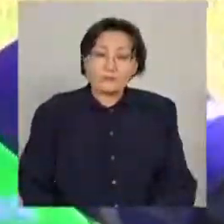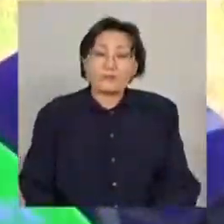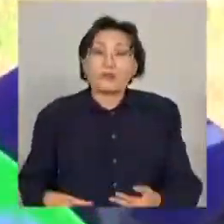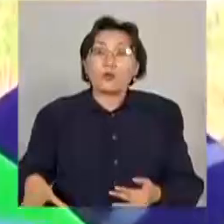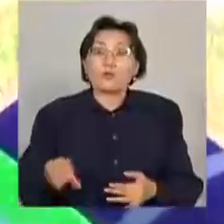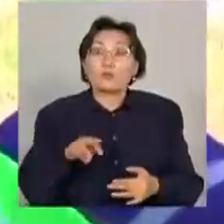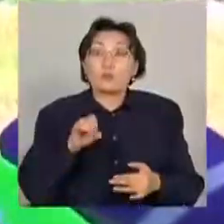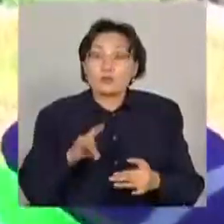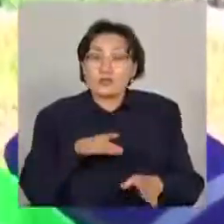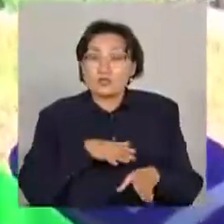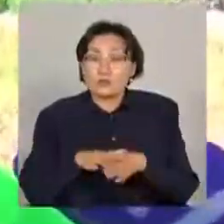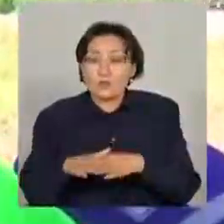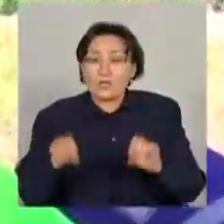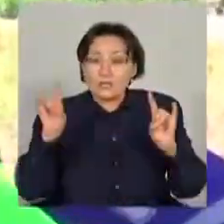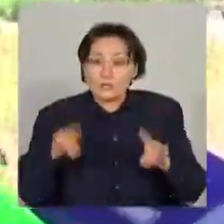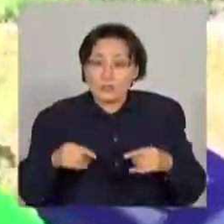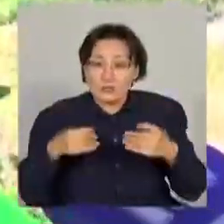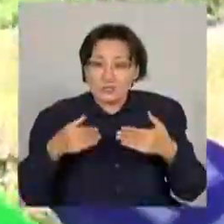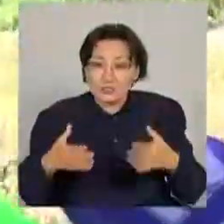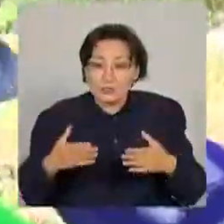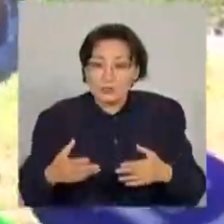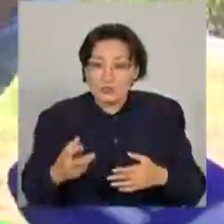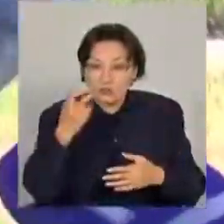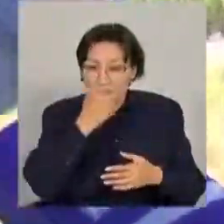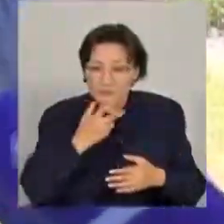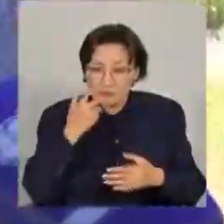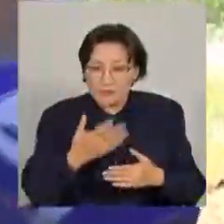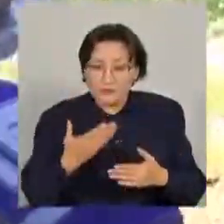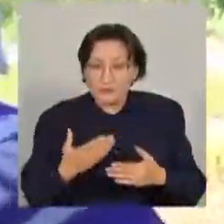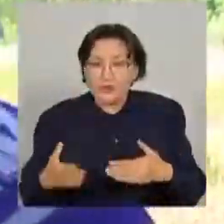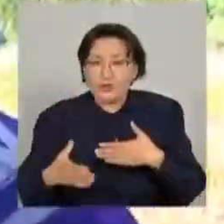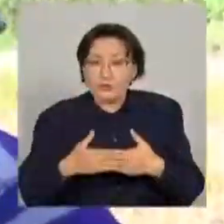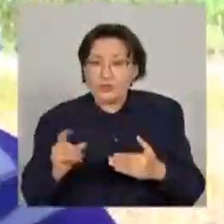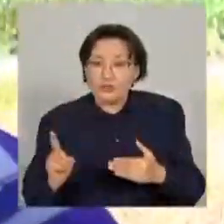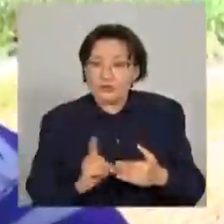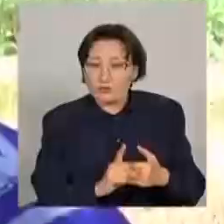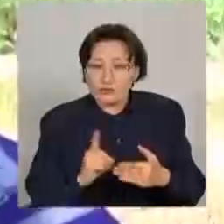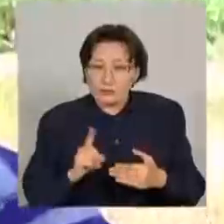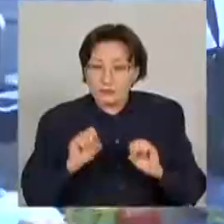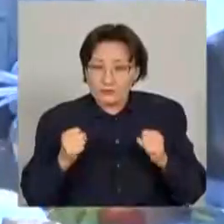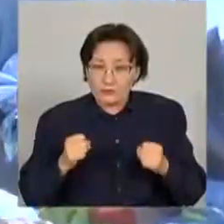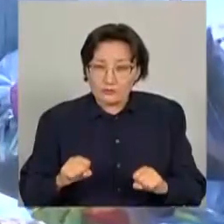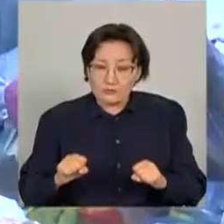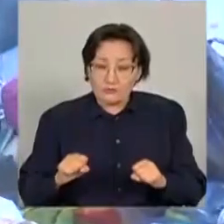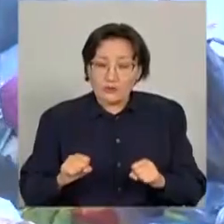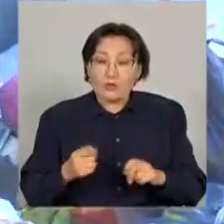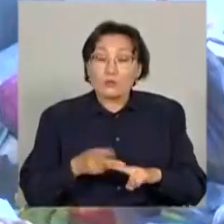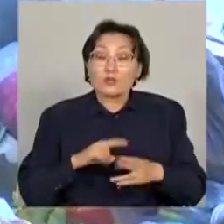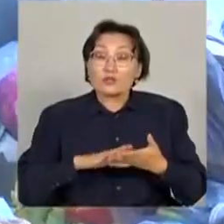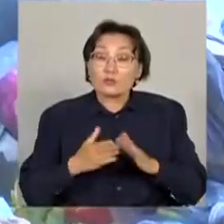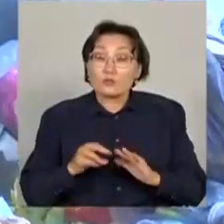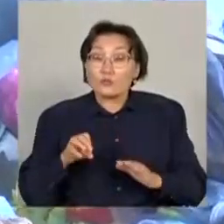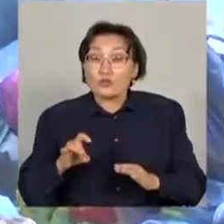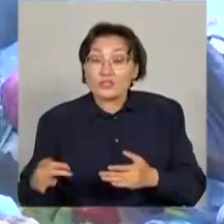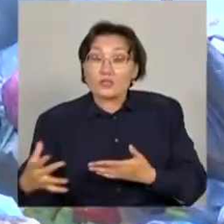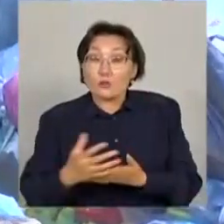Барлық жер қоқысқа толды. Терезені ашып қалсаң, иісі қолқаны қабат. Маңынан жүріп өтудің өзі мүмкін емес. Бұл жағдай қоқыс